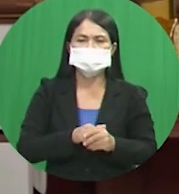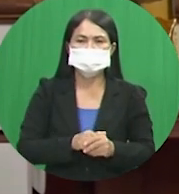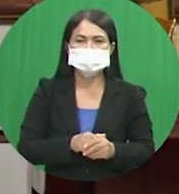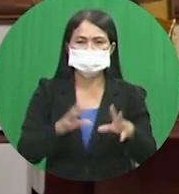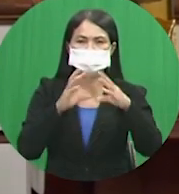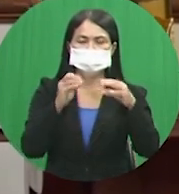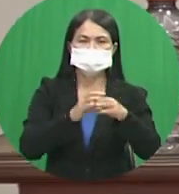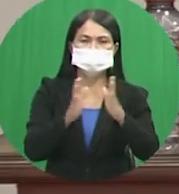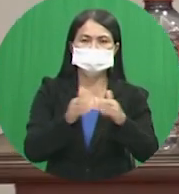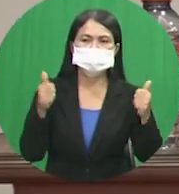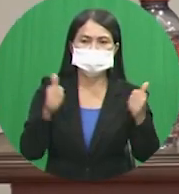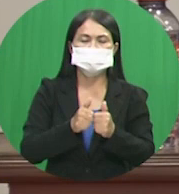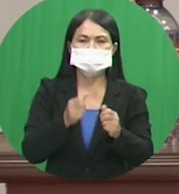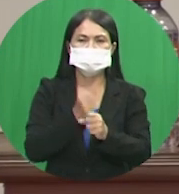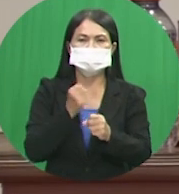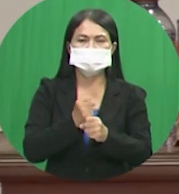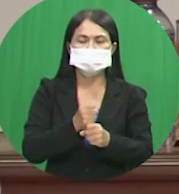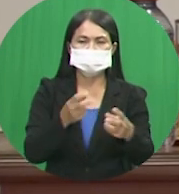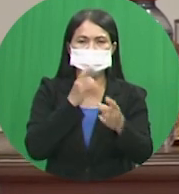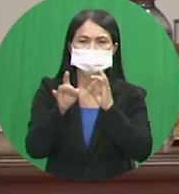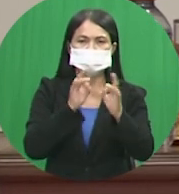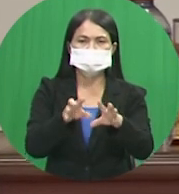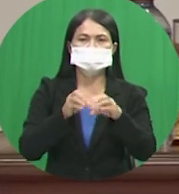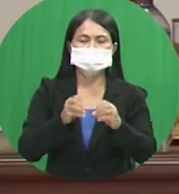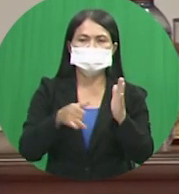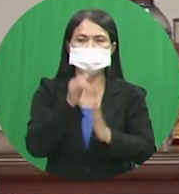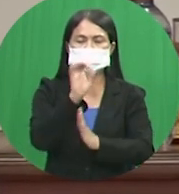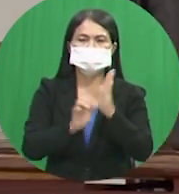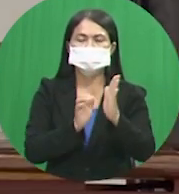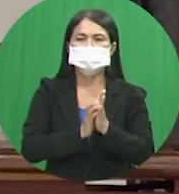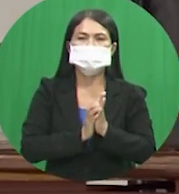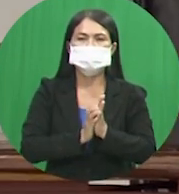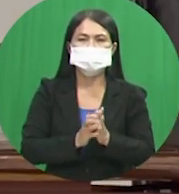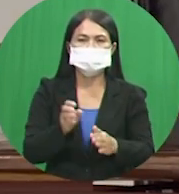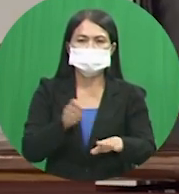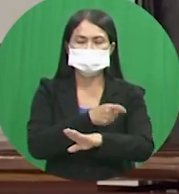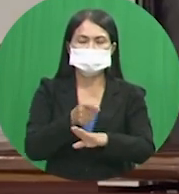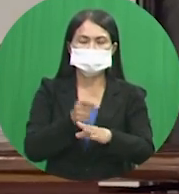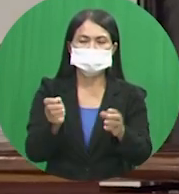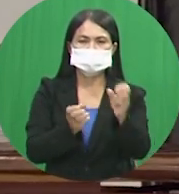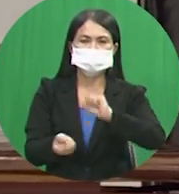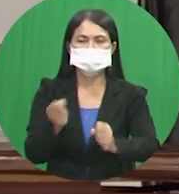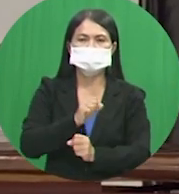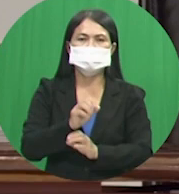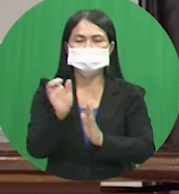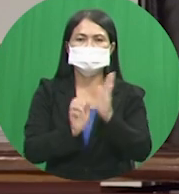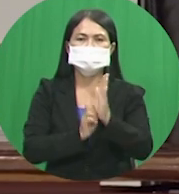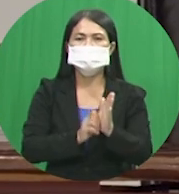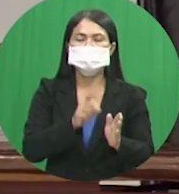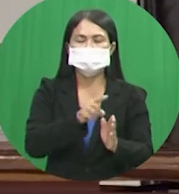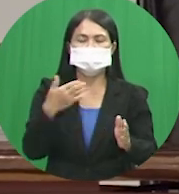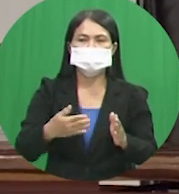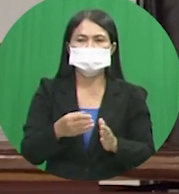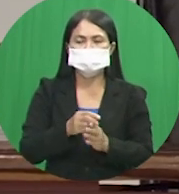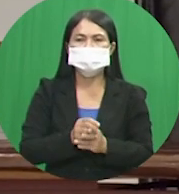ម័យប្រជុំរដ្ឋសភានឹងធ្វើការពិភាក្សានិងអនុម័តសេចក្តីព្រាងច្បាប់ធម្មនុញ្ញស្ដីពីវិសោធនកម្មមាត្រា19ថ្មី